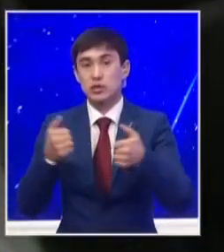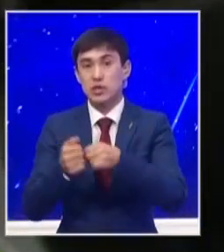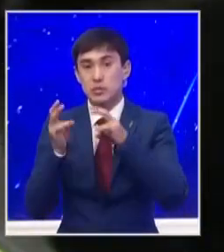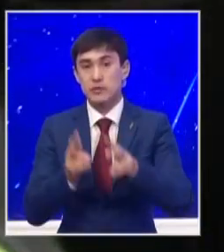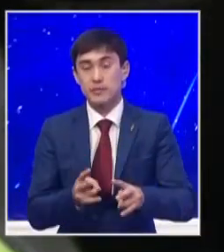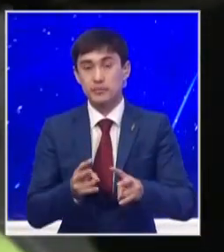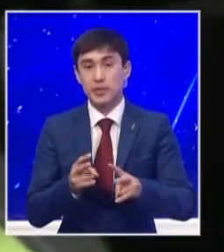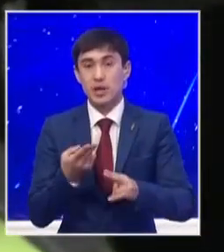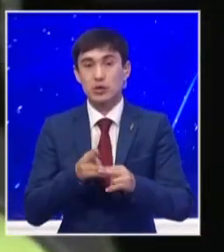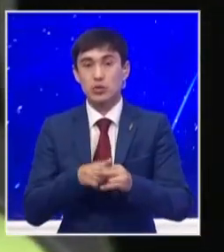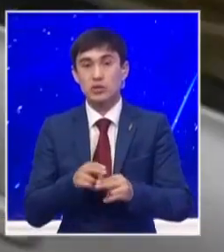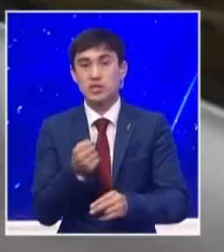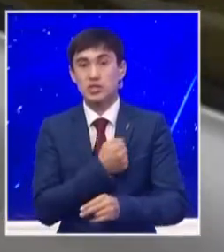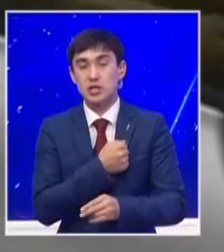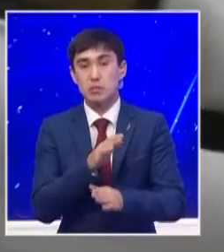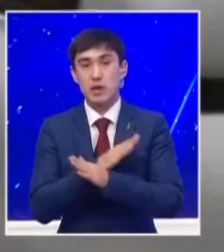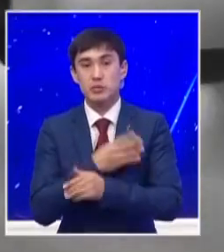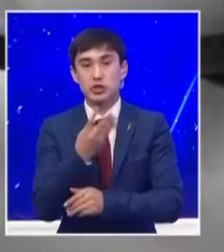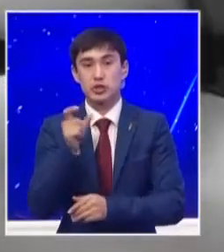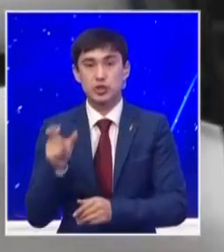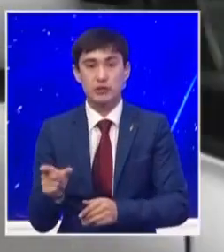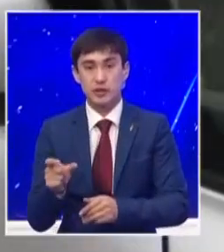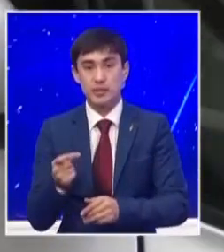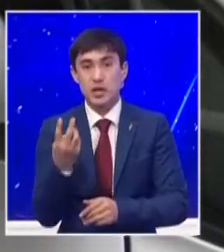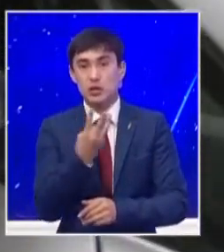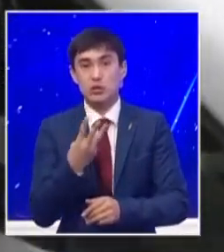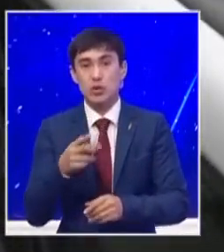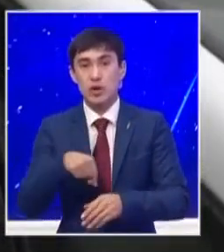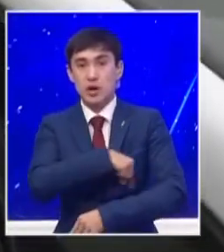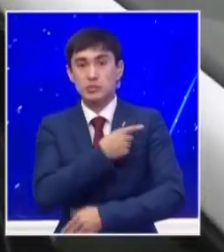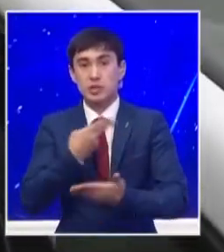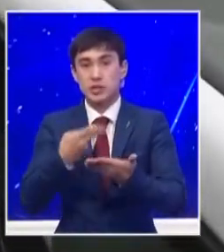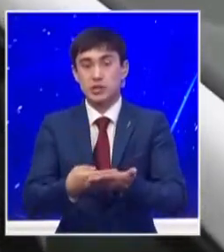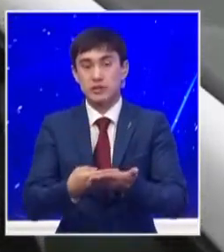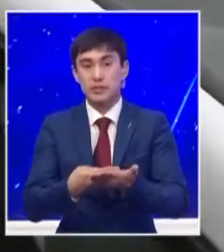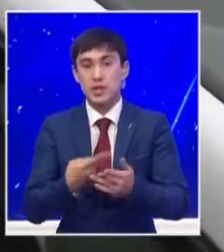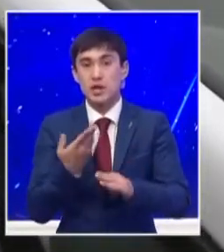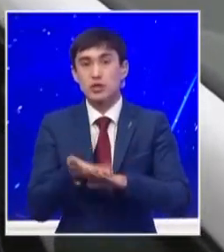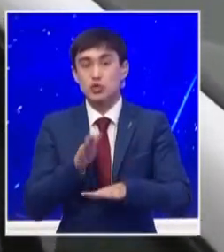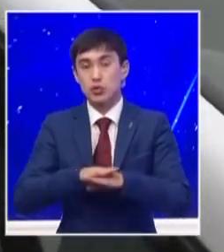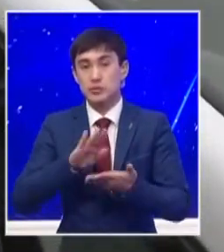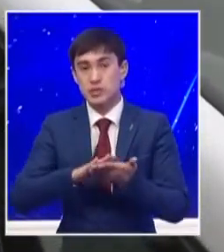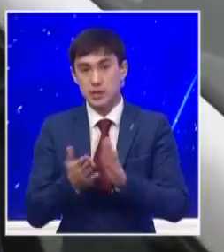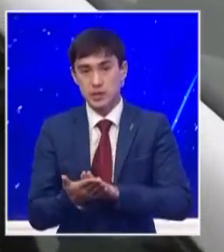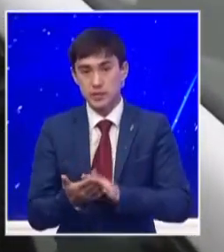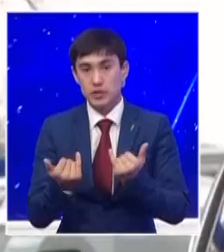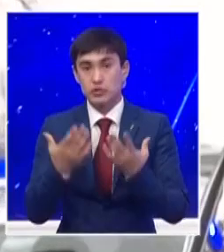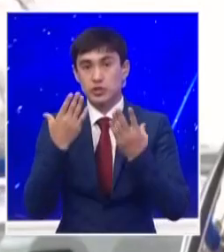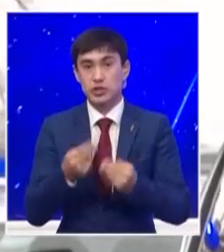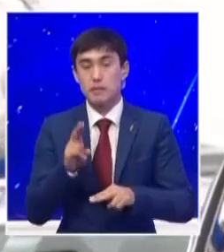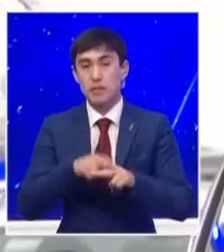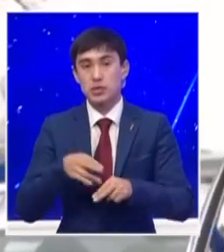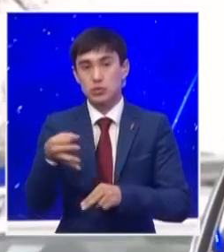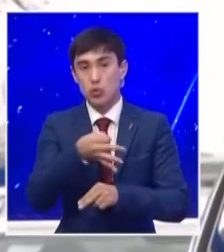происшествия в которых К сожалению погибло четыре человека ещё Трое госпитализированы в крайне тяжёлом состоянии на сегодня